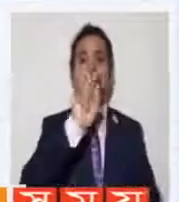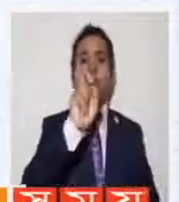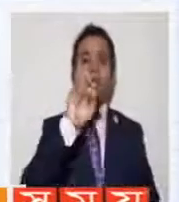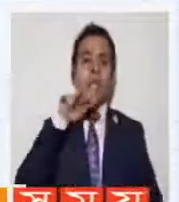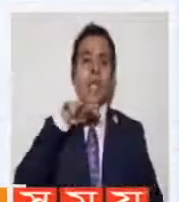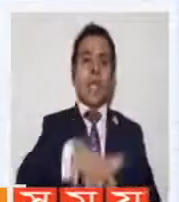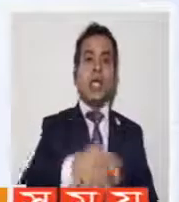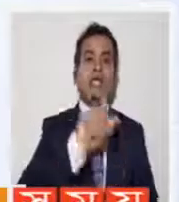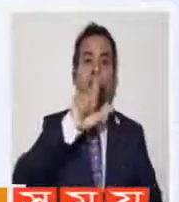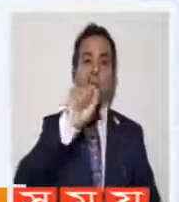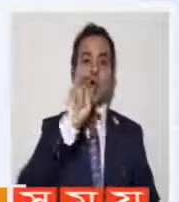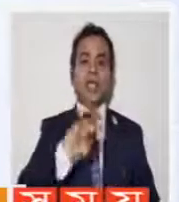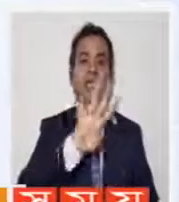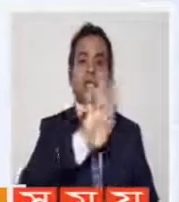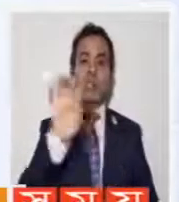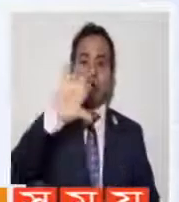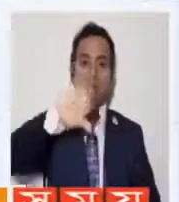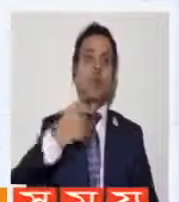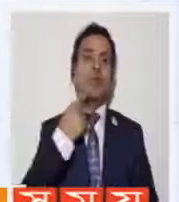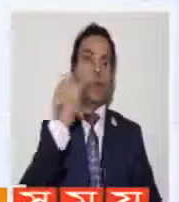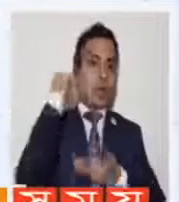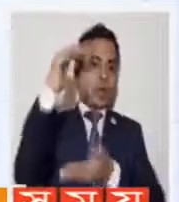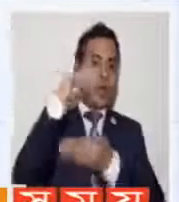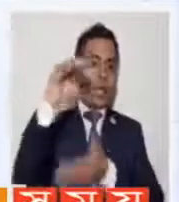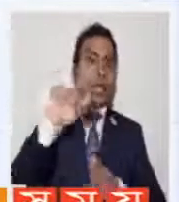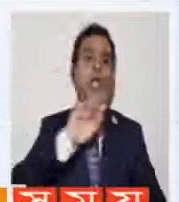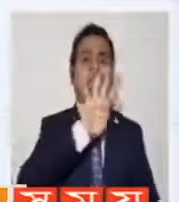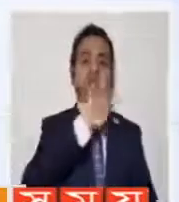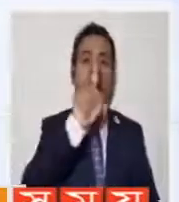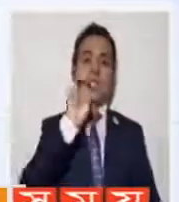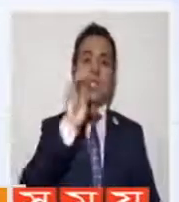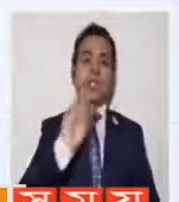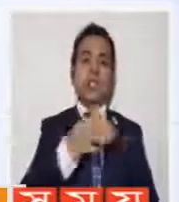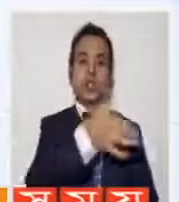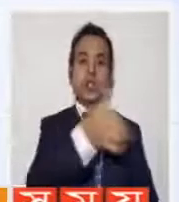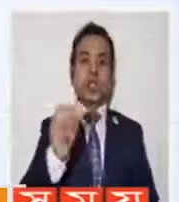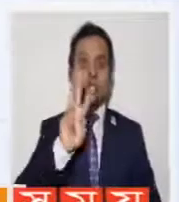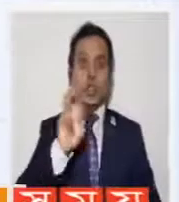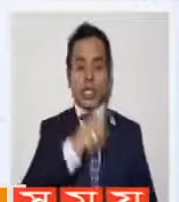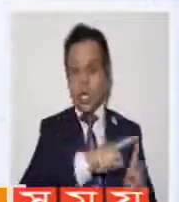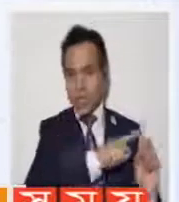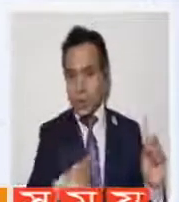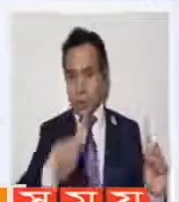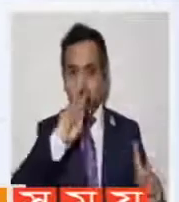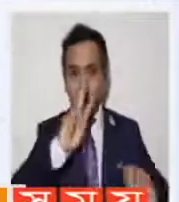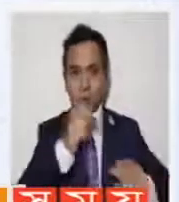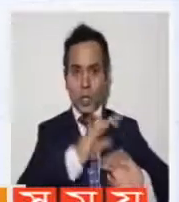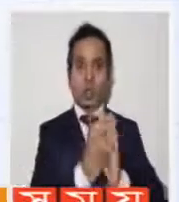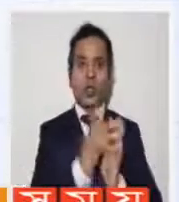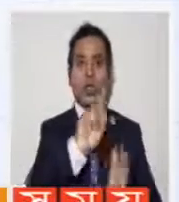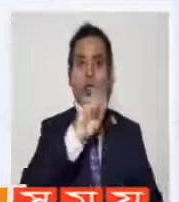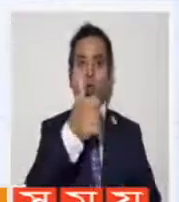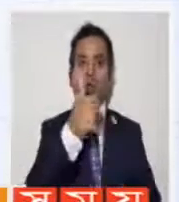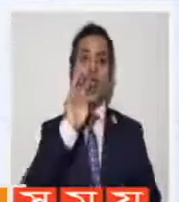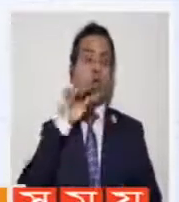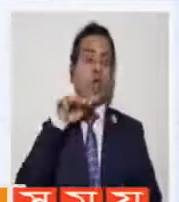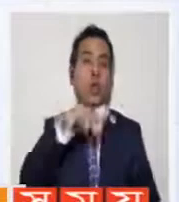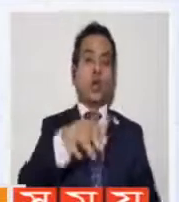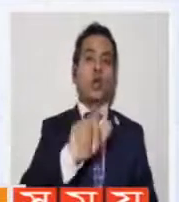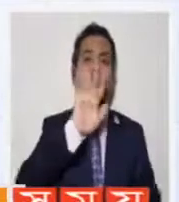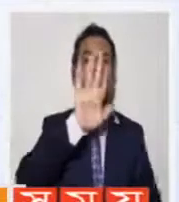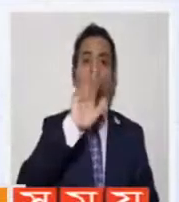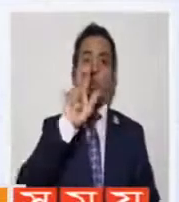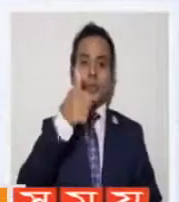গত ২৪ ঘন্টায় মোট সংগৃহীত হয়েছে ৮৬০০টি এবং এ পর্যন্ত ২০,৭০,৪৯০ বিতরণ